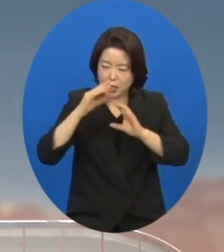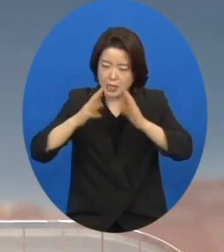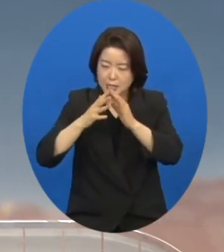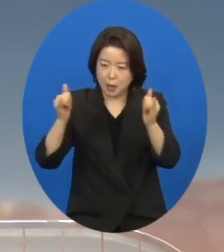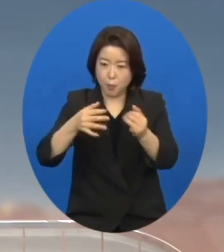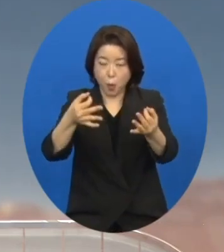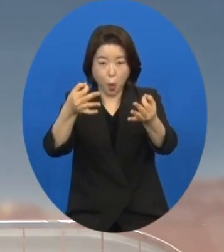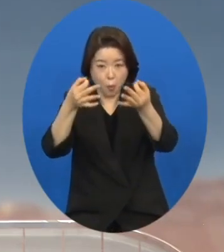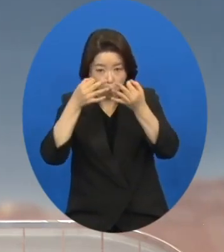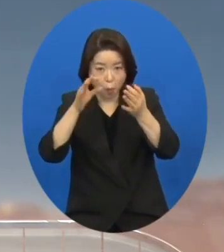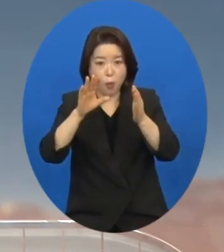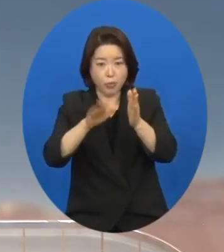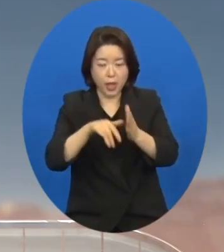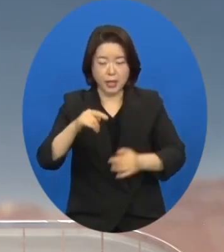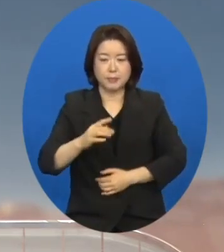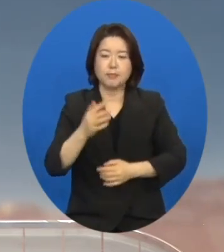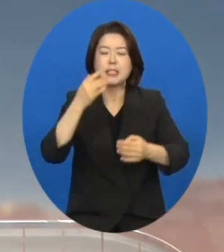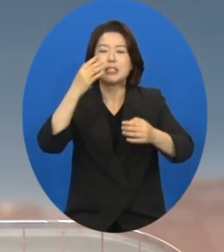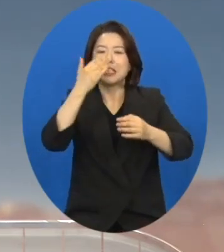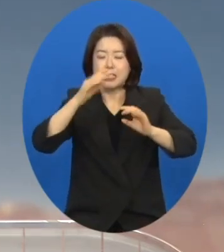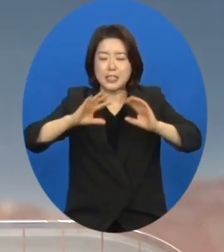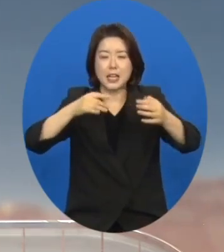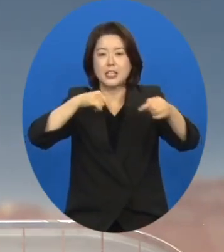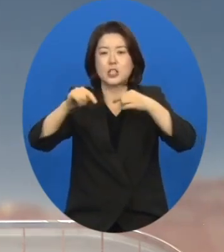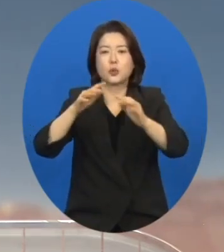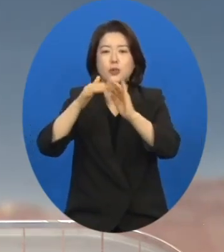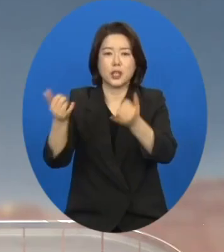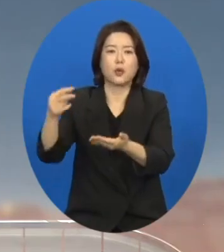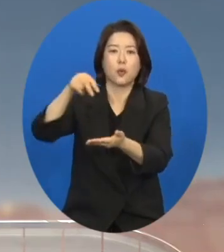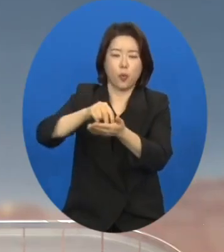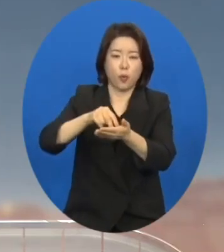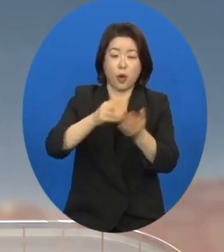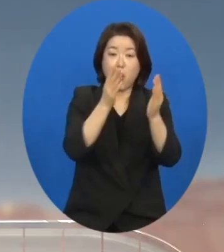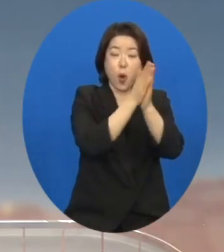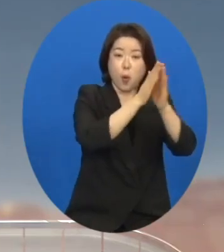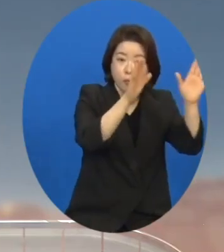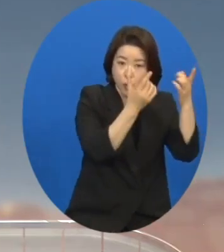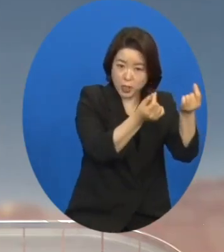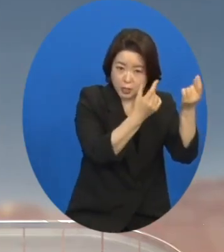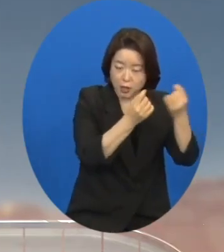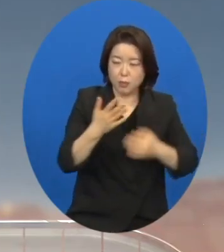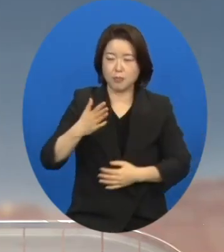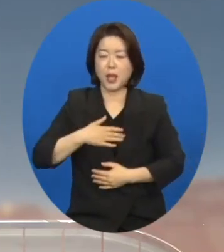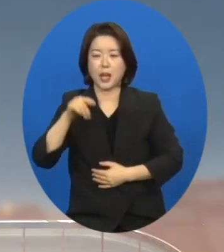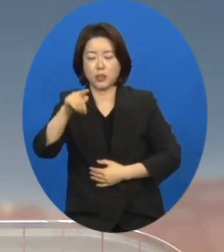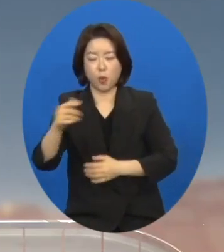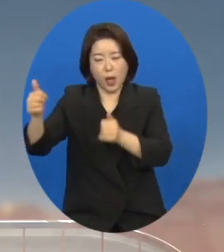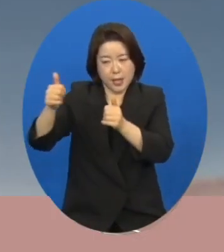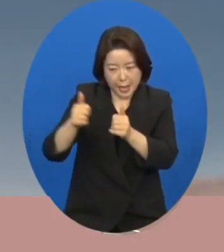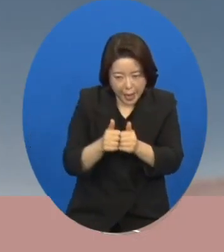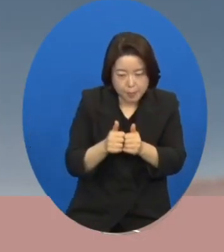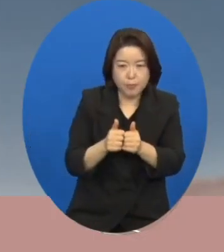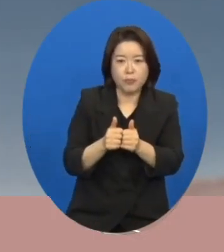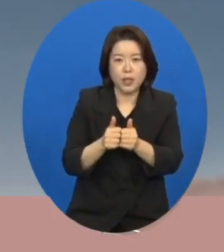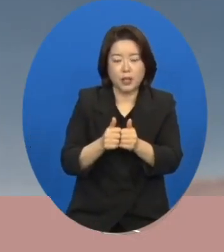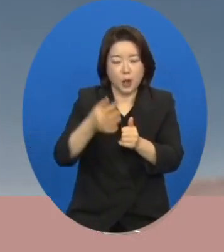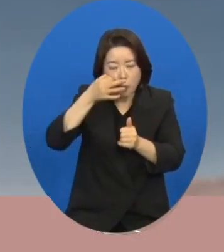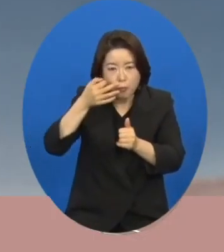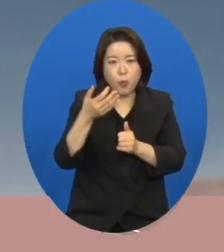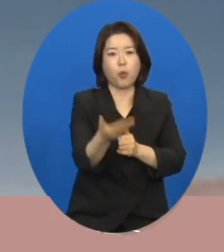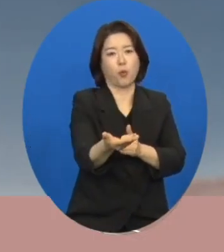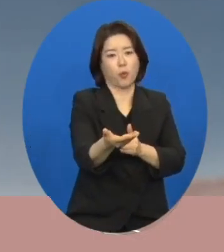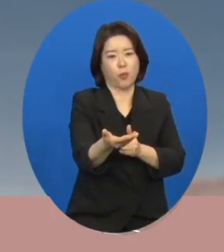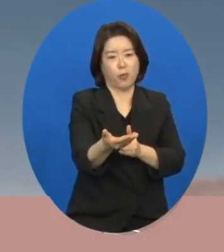위대한 지도자를 세우고 내가 모세와 함께 했던 것처럼 너와 함께 있다는 사실을 그들이 알게 하겠다 여호수아에게